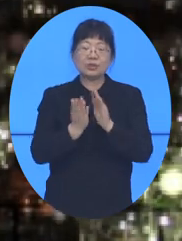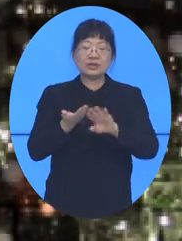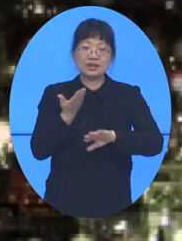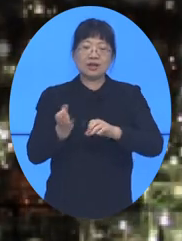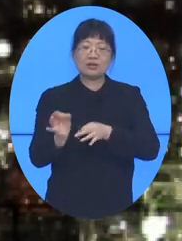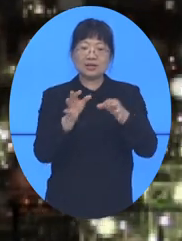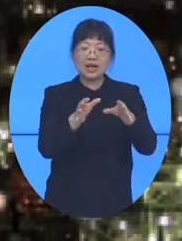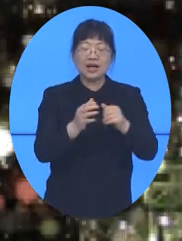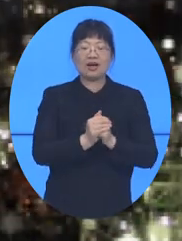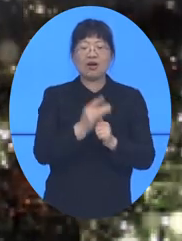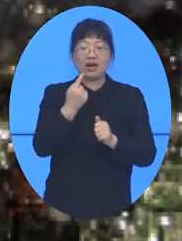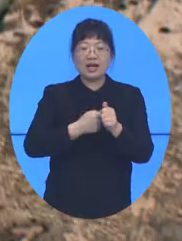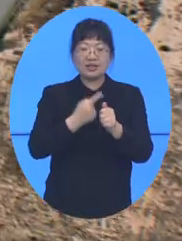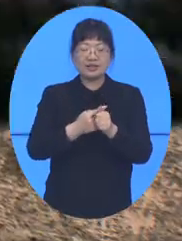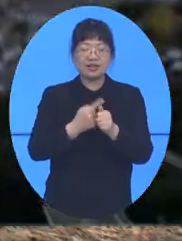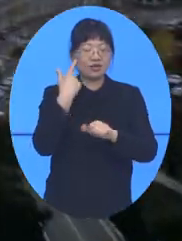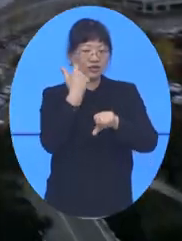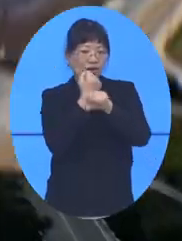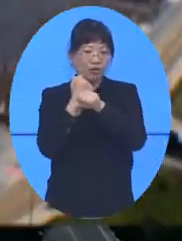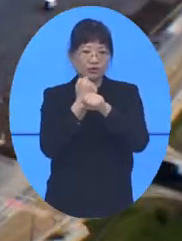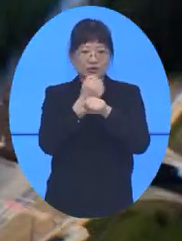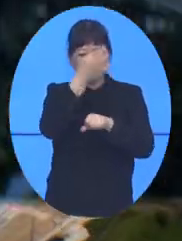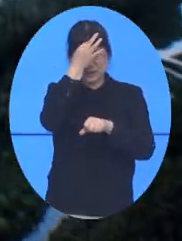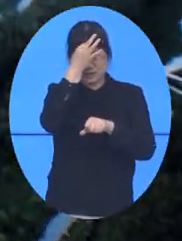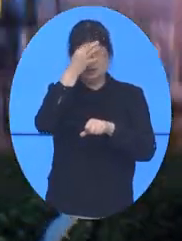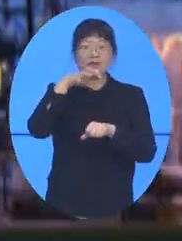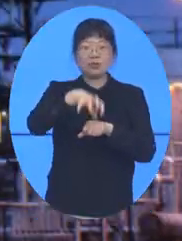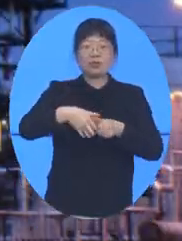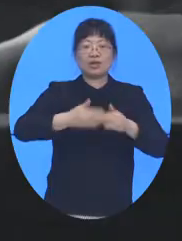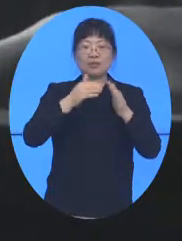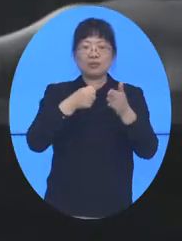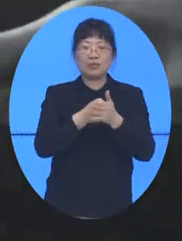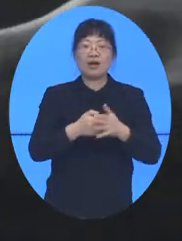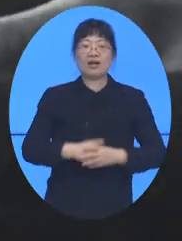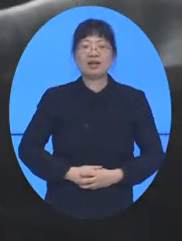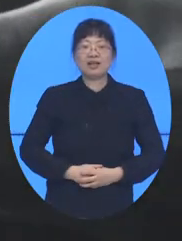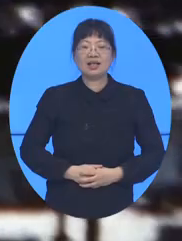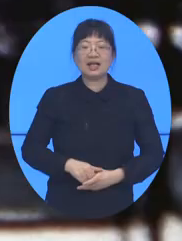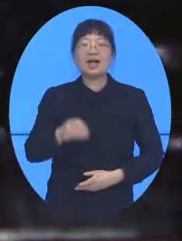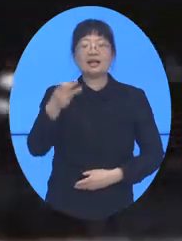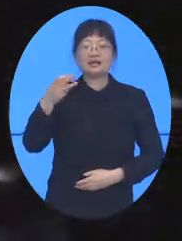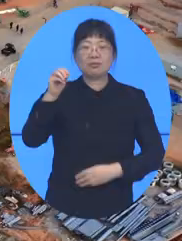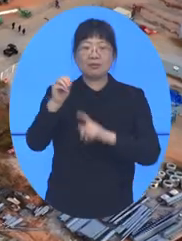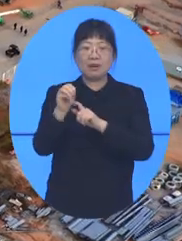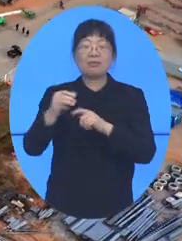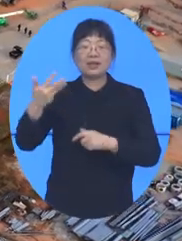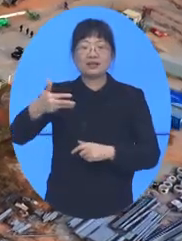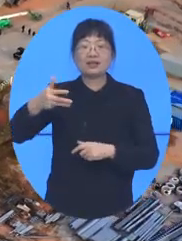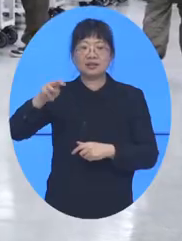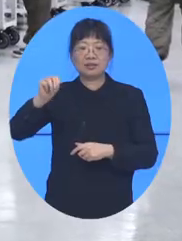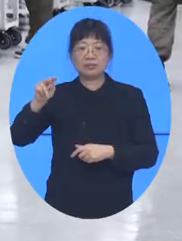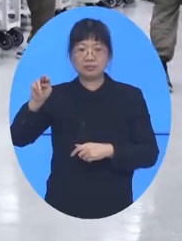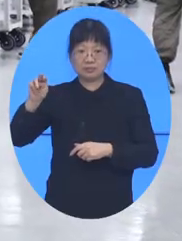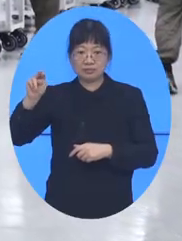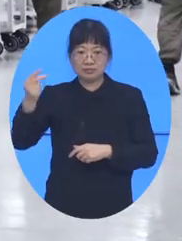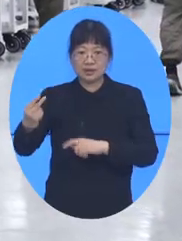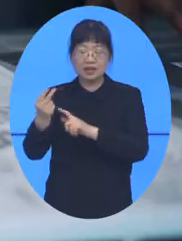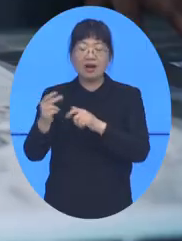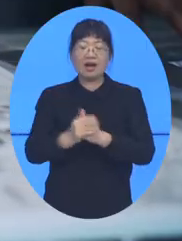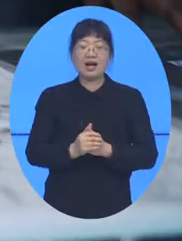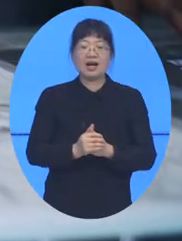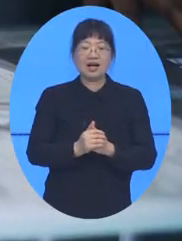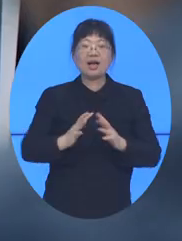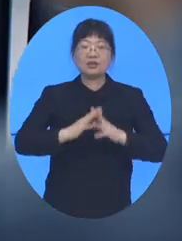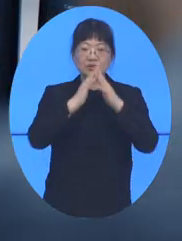이상을 투자해 친환경 연구 거점 시설을 건립하기로 했습니다. 부지 면적은 13만 7천 제곱미터, 건축 연 면적은